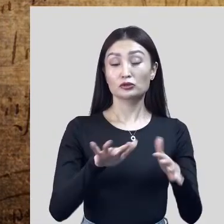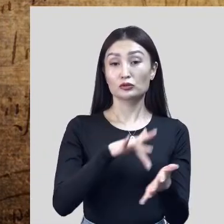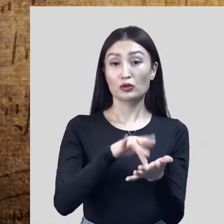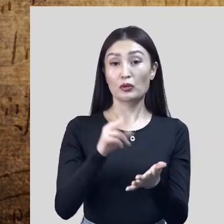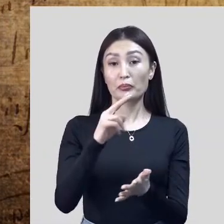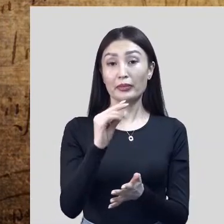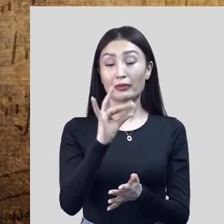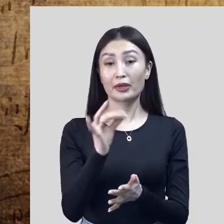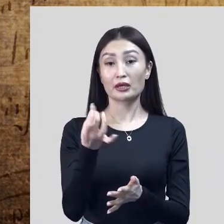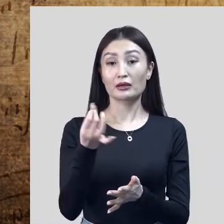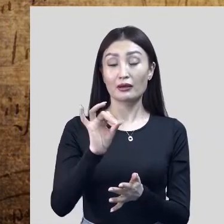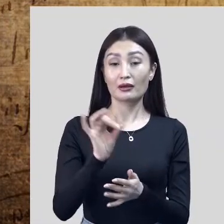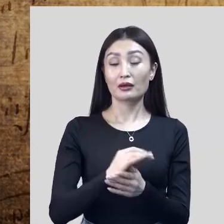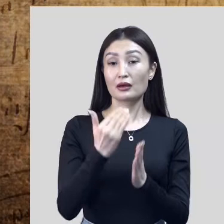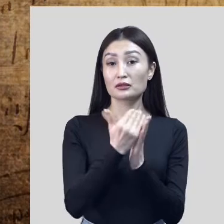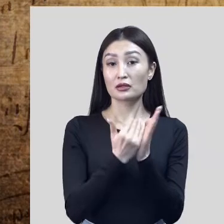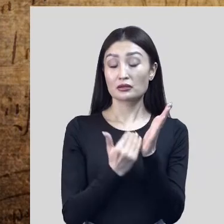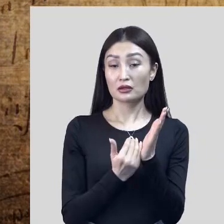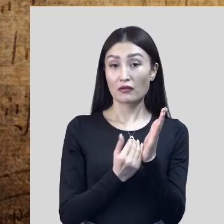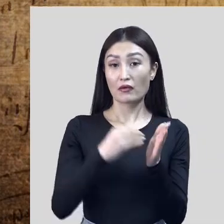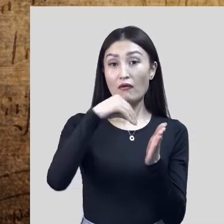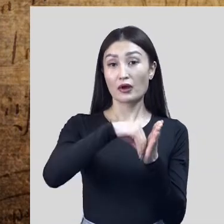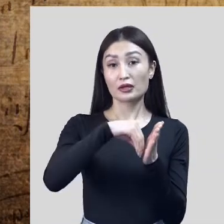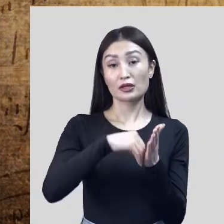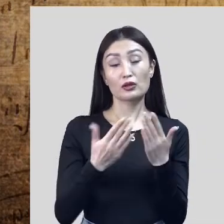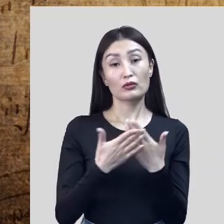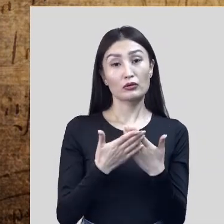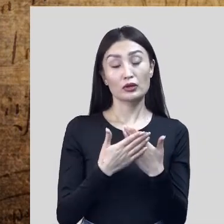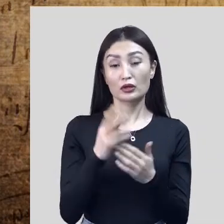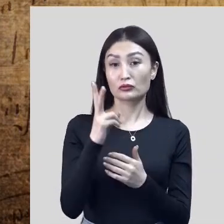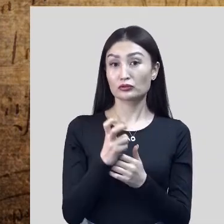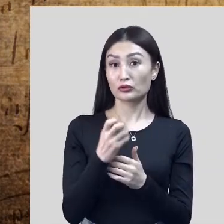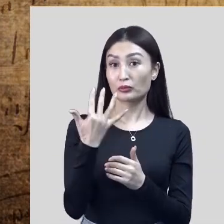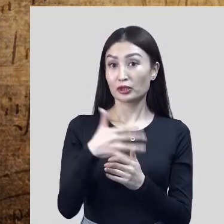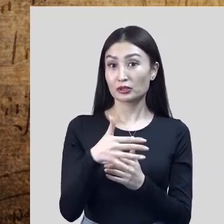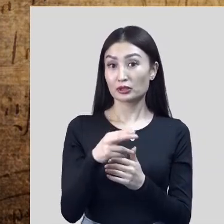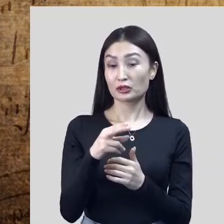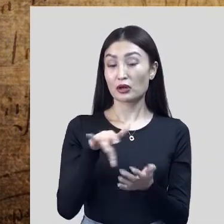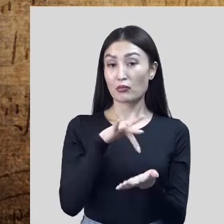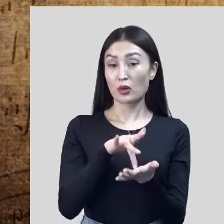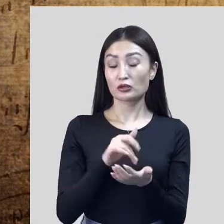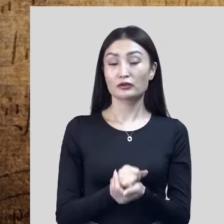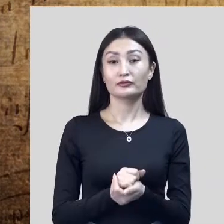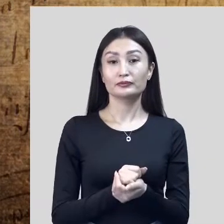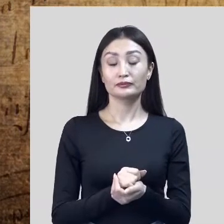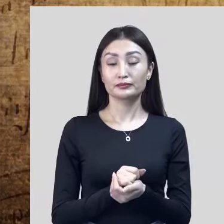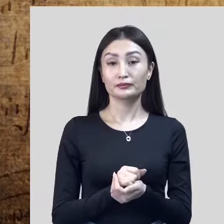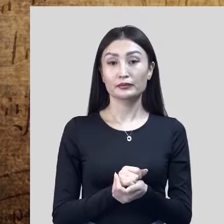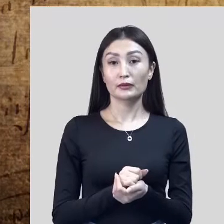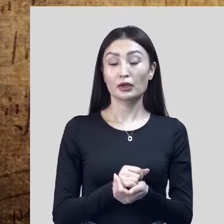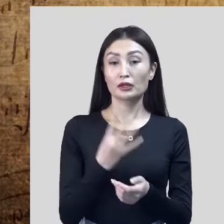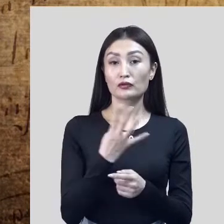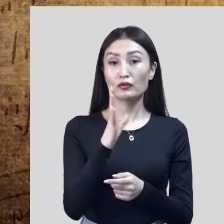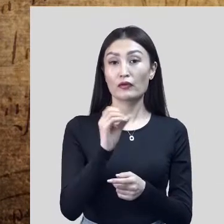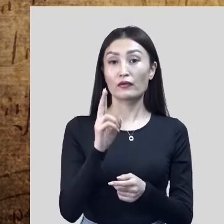Пирей. В состав афинской державы в этот период входило около 250 полисов. В